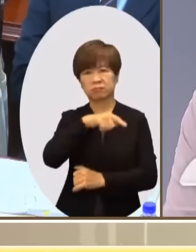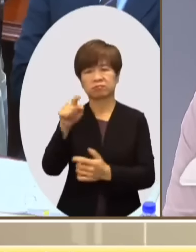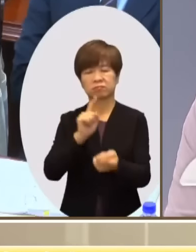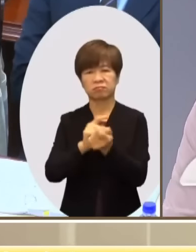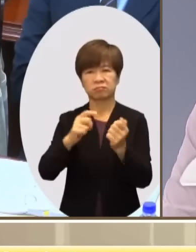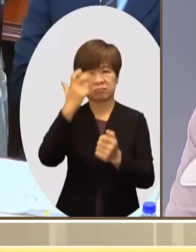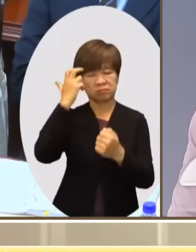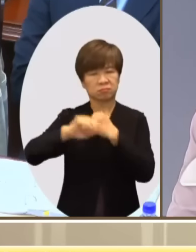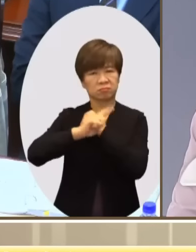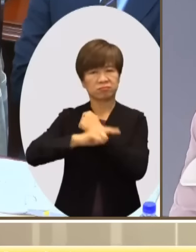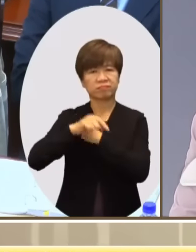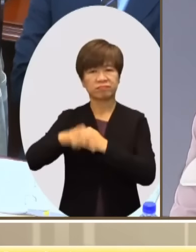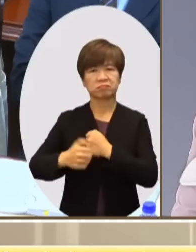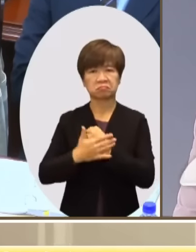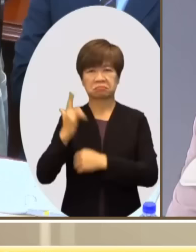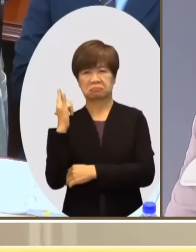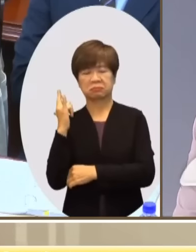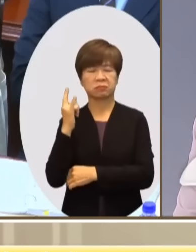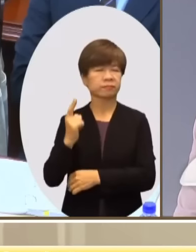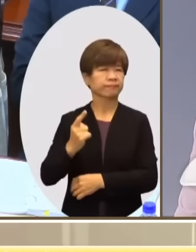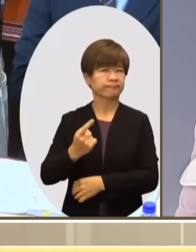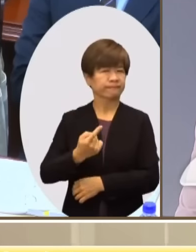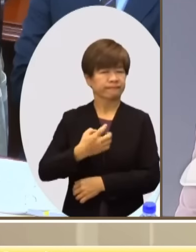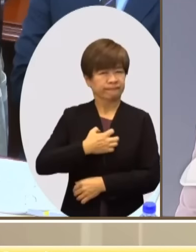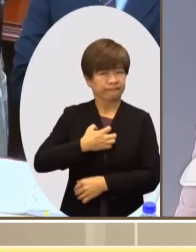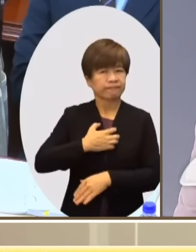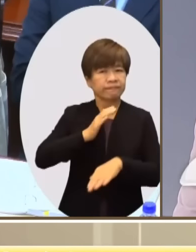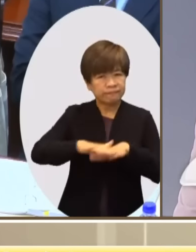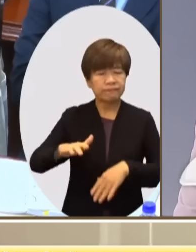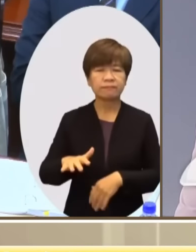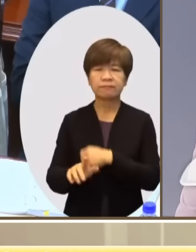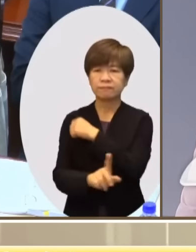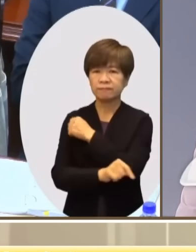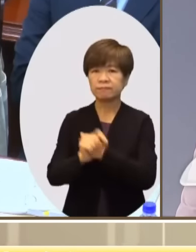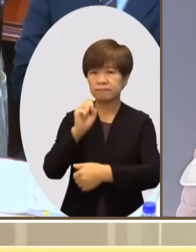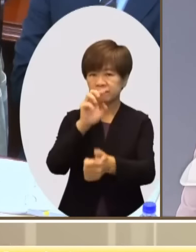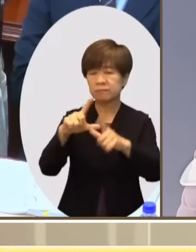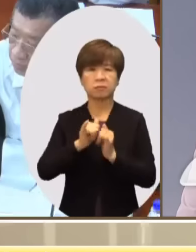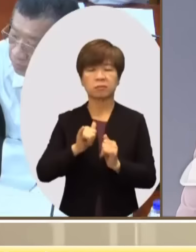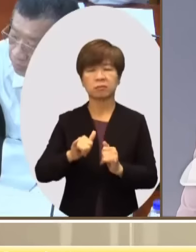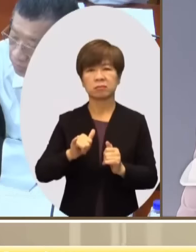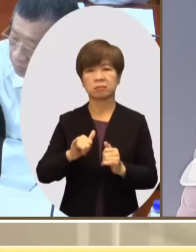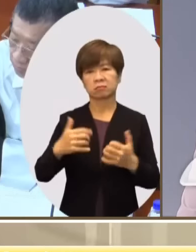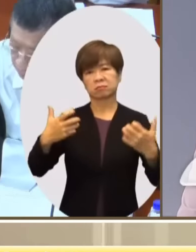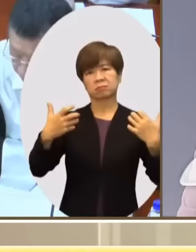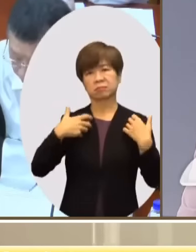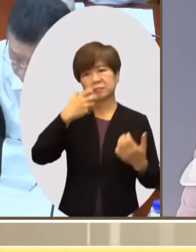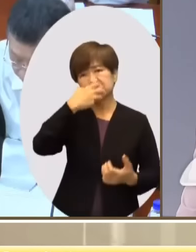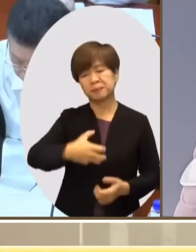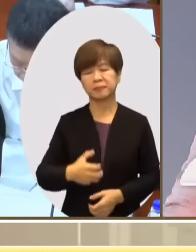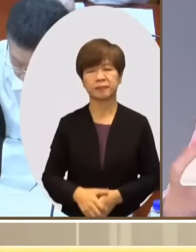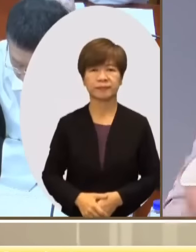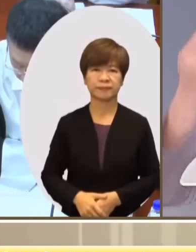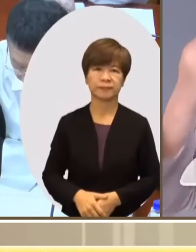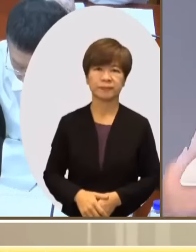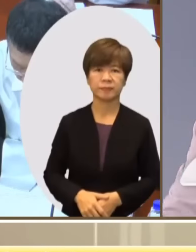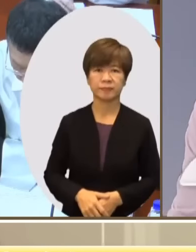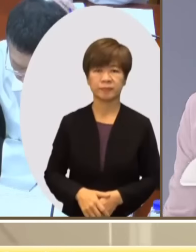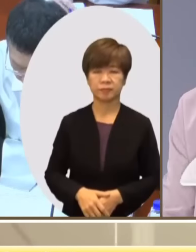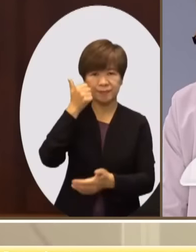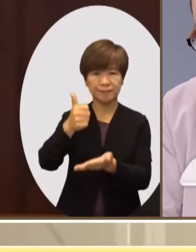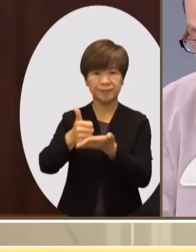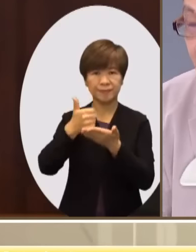为了后面啊，如果被紧急处分被采纳了，或者是未来这个被做成违宪审查了，就可以